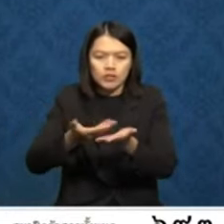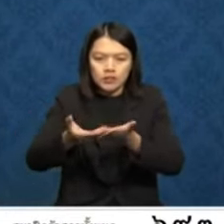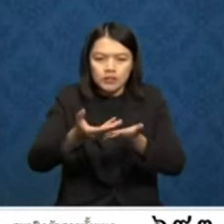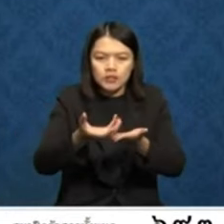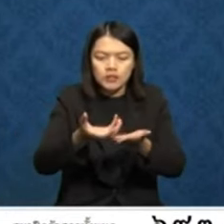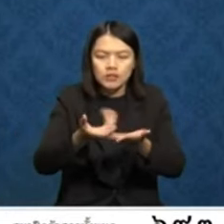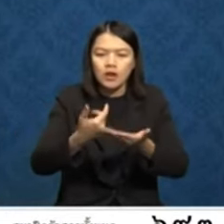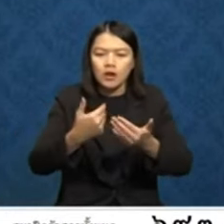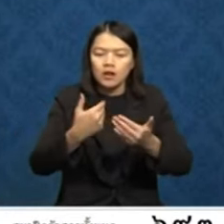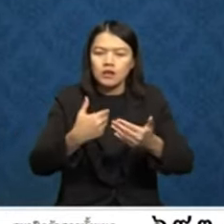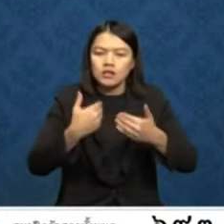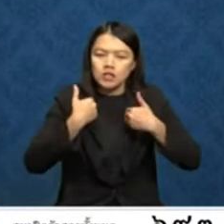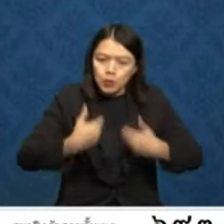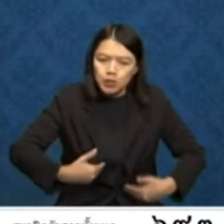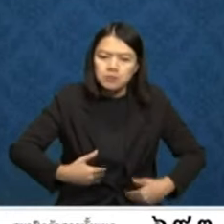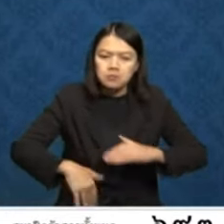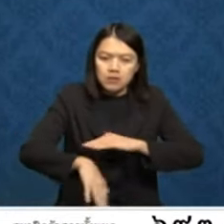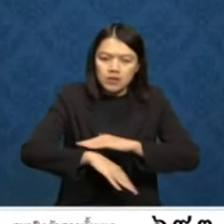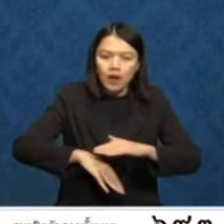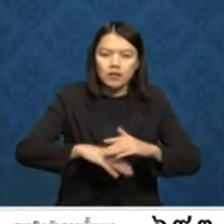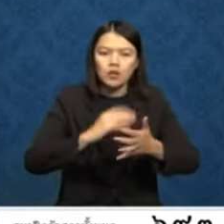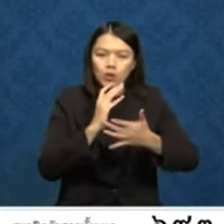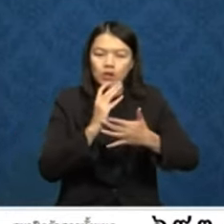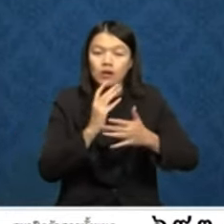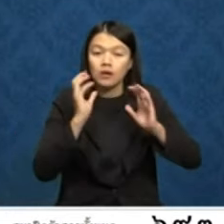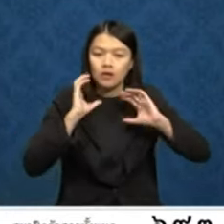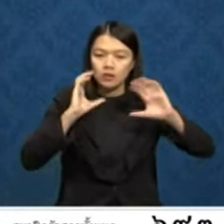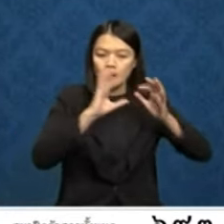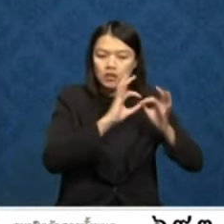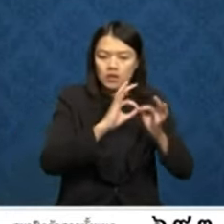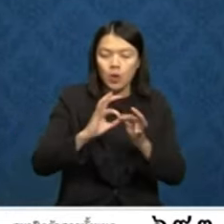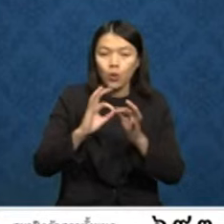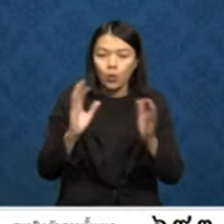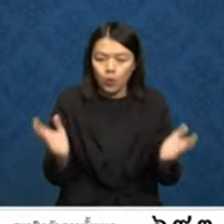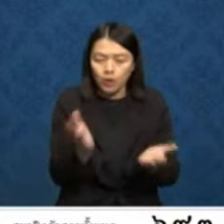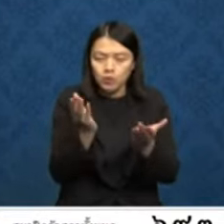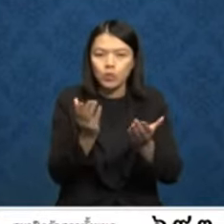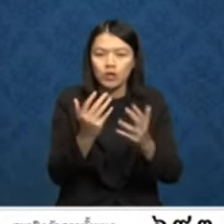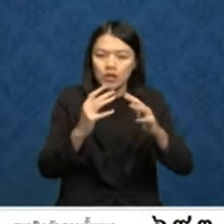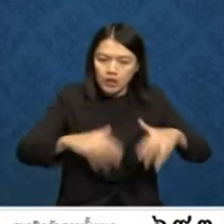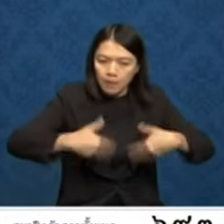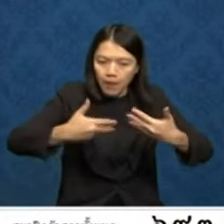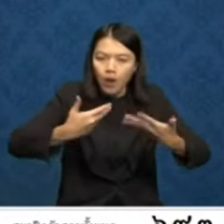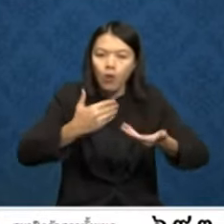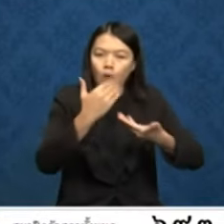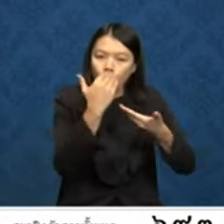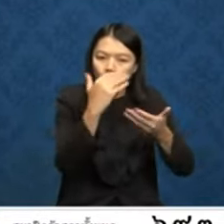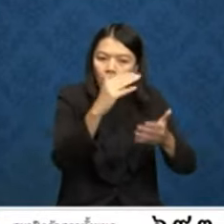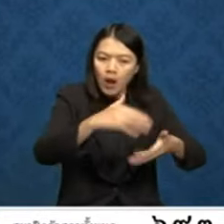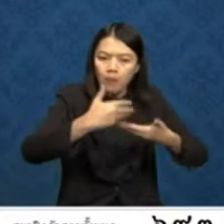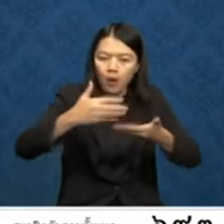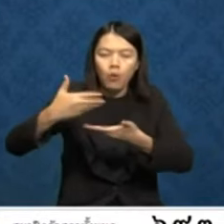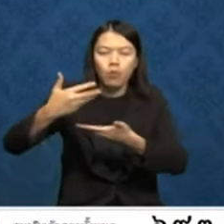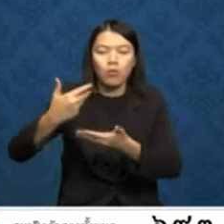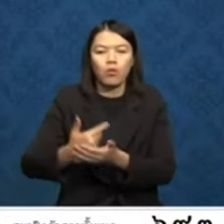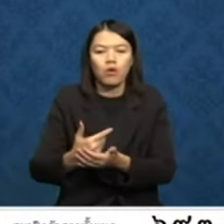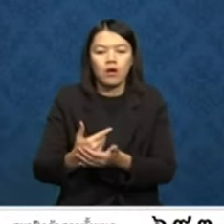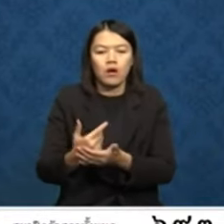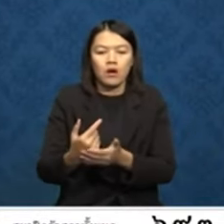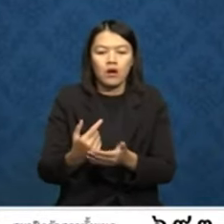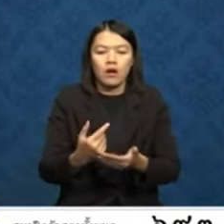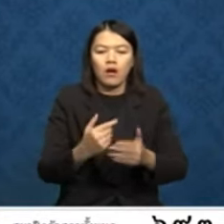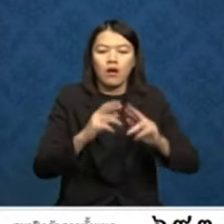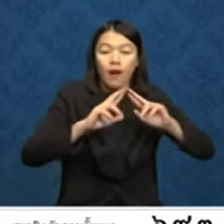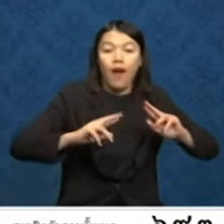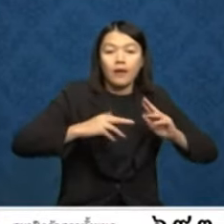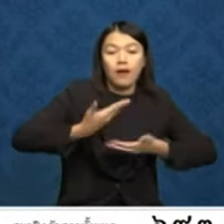างพื้นฐานและเทคโนโลยีของภาครัฐมาสนับสนุนการนำเข้าเทคโนโลยีจากต่างประเทศมาสู่ผู้ประกอบการ